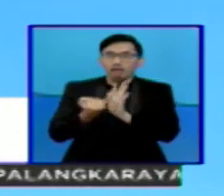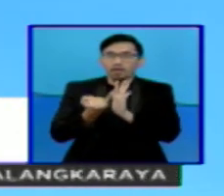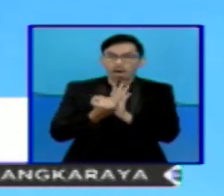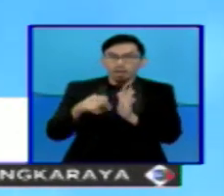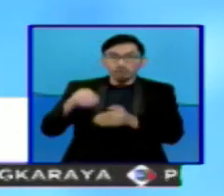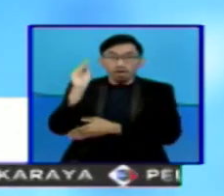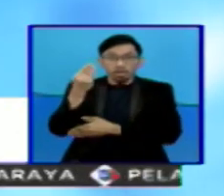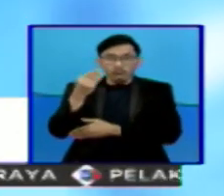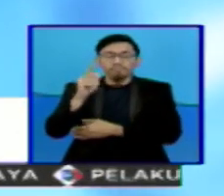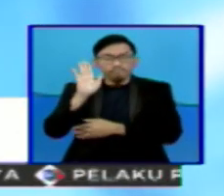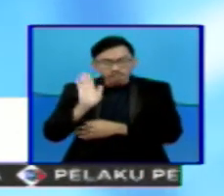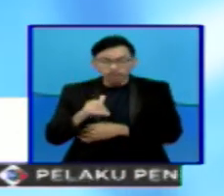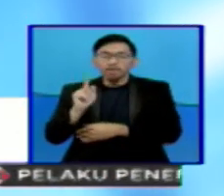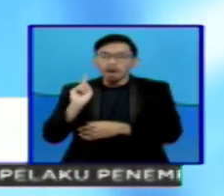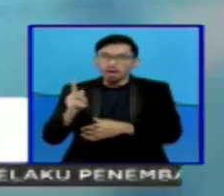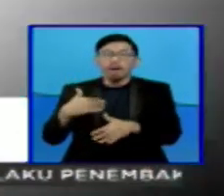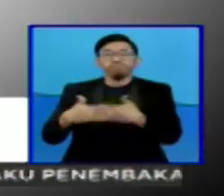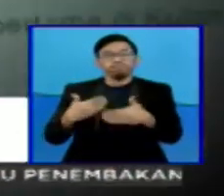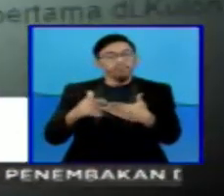Delik RCTI.